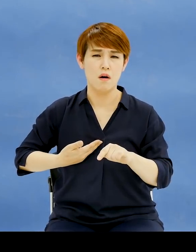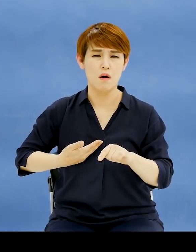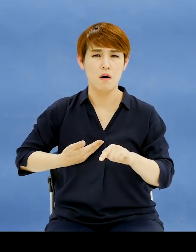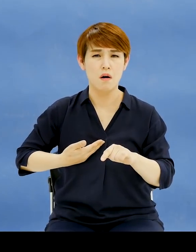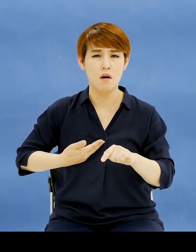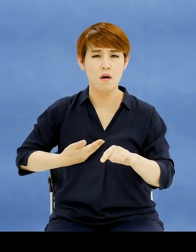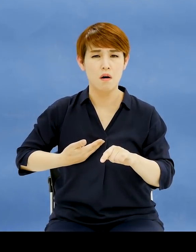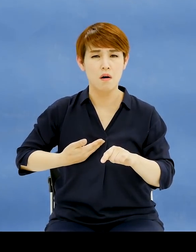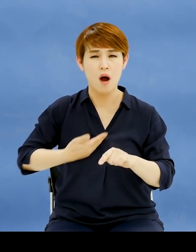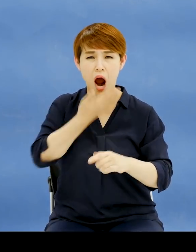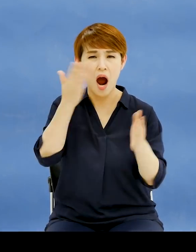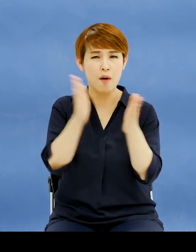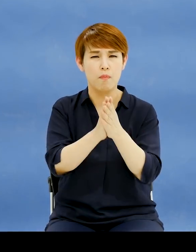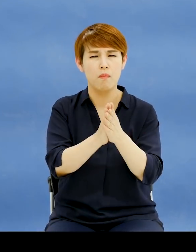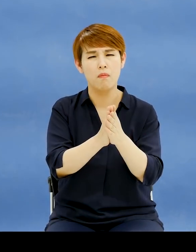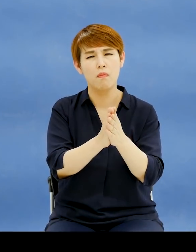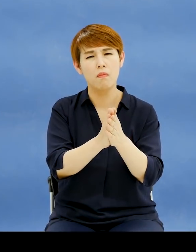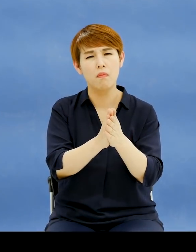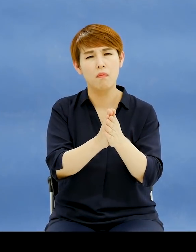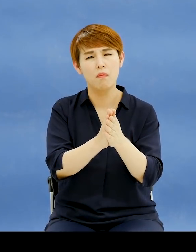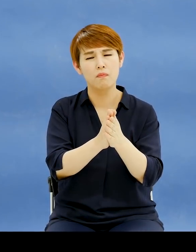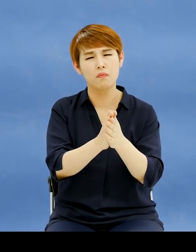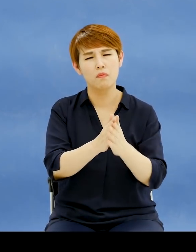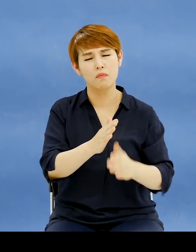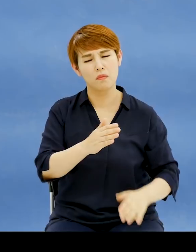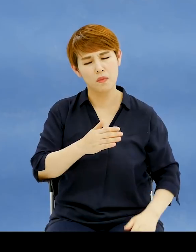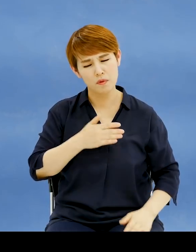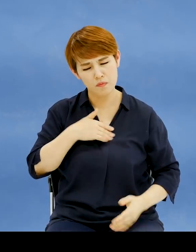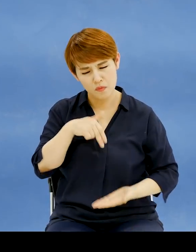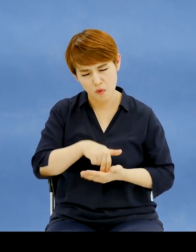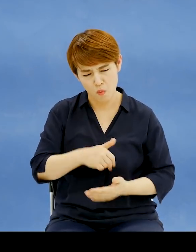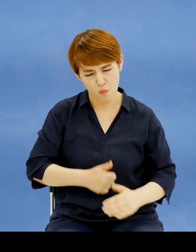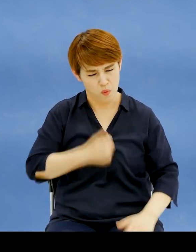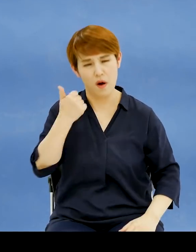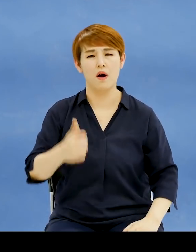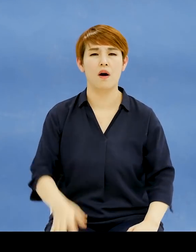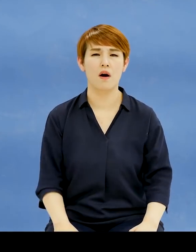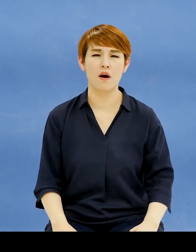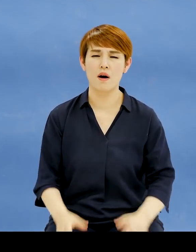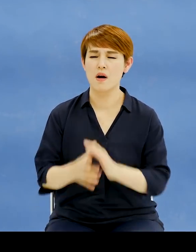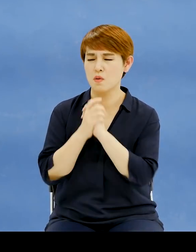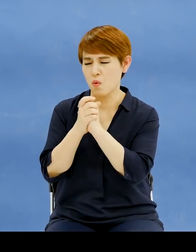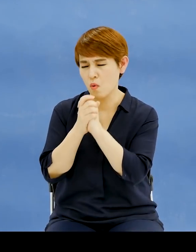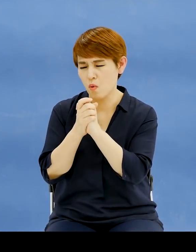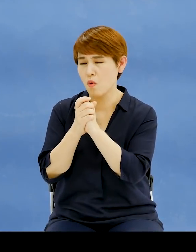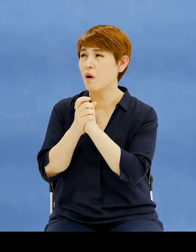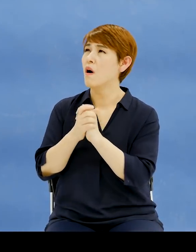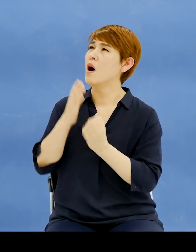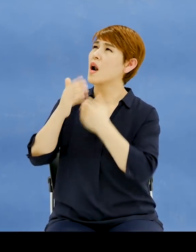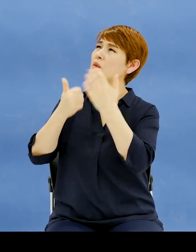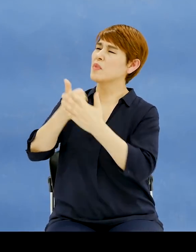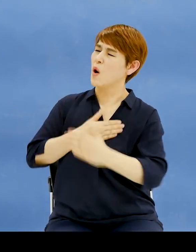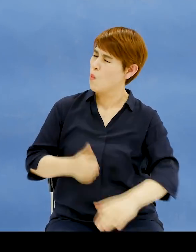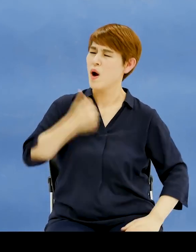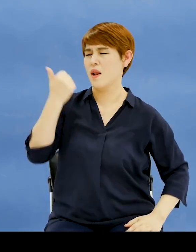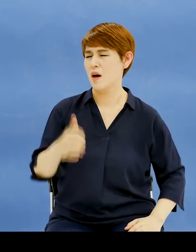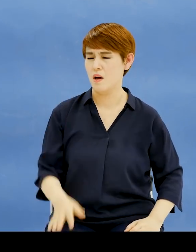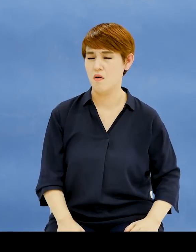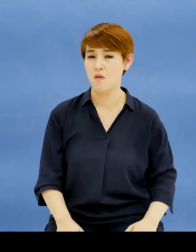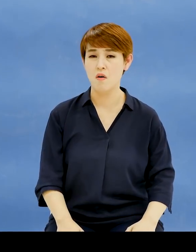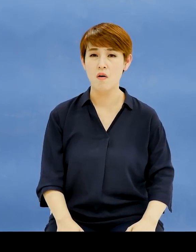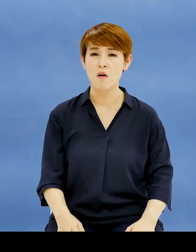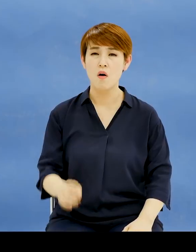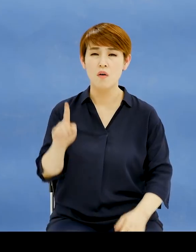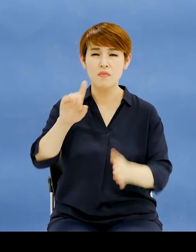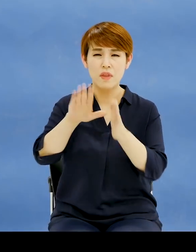제자인데 너무 화가 나는 거예요. 네. 하나님 진짜 너무너무 화가 납니다. 이 기도를 계속 드렸어요. 하루는